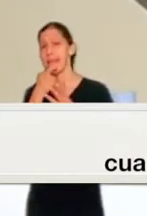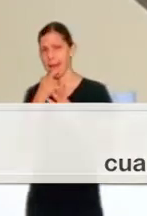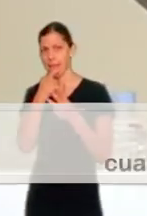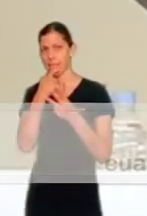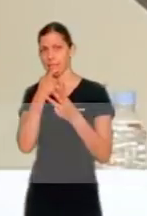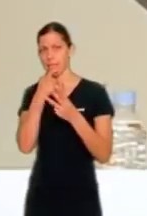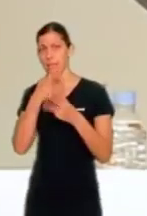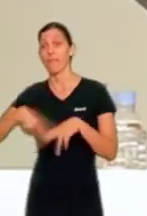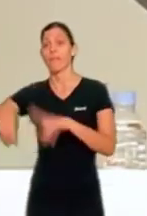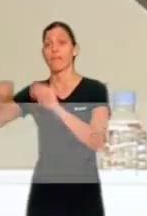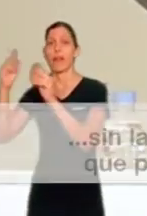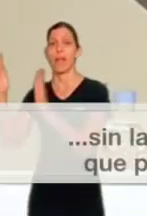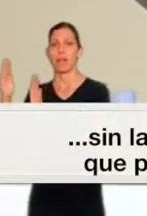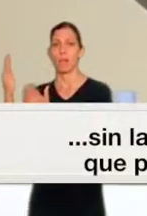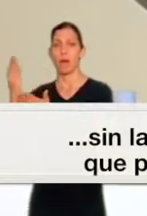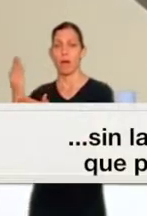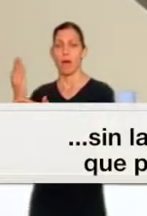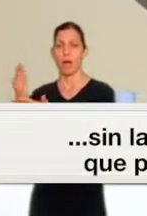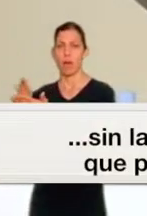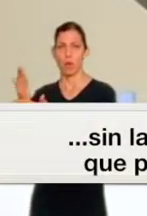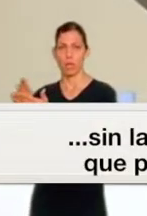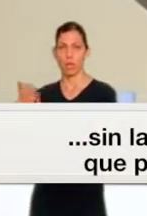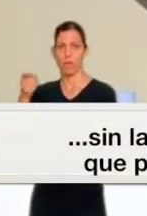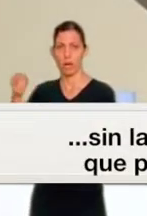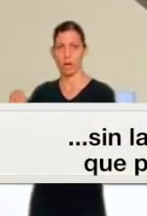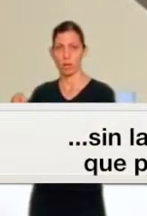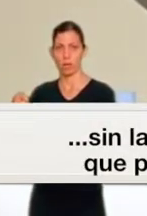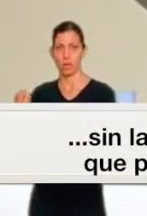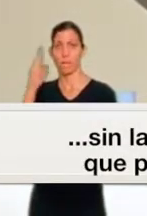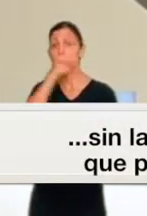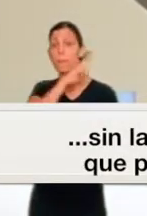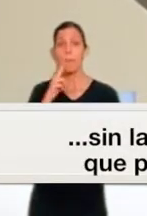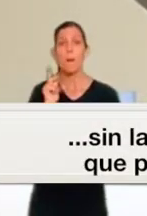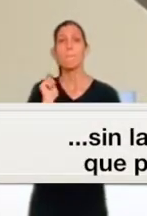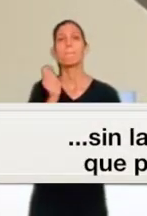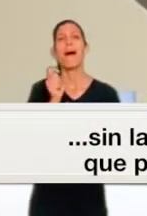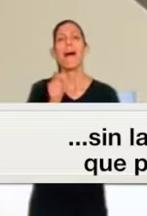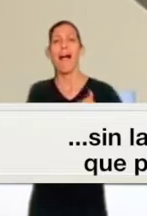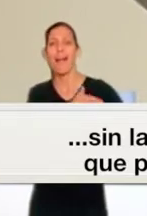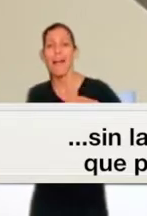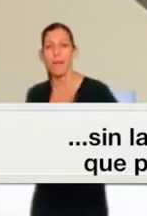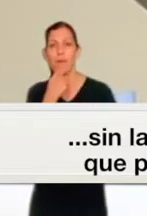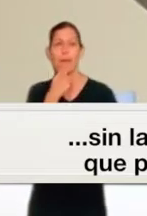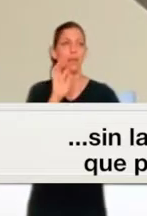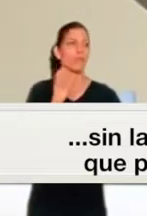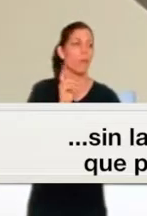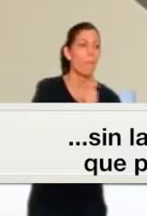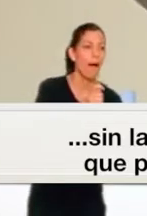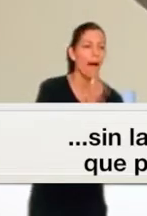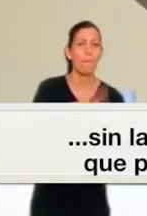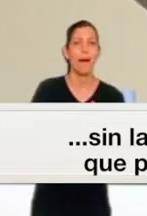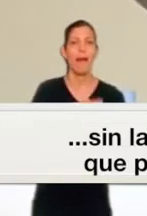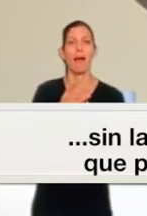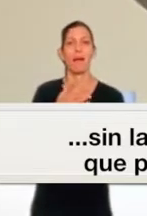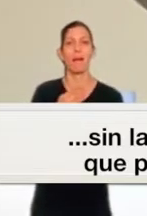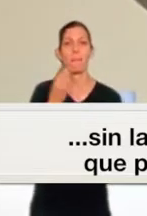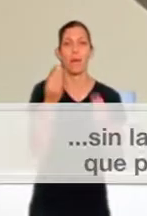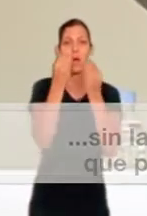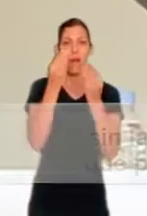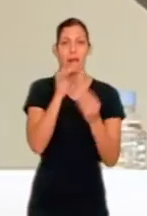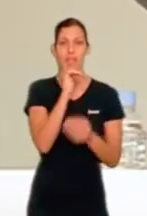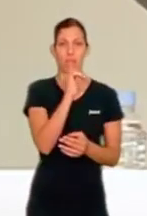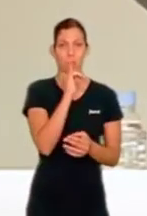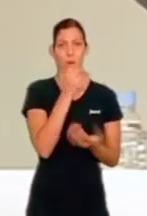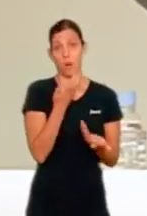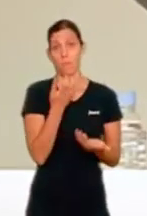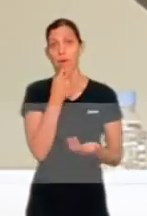etapa educativa obligatòria, sense necessitat que els pares i mares tinguin que pagar per poder dominar, per exemple,